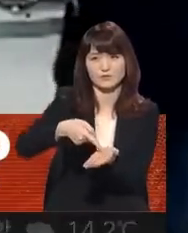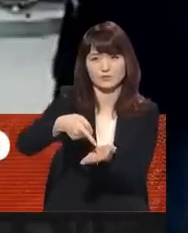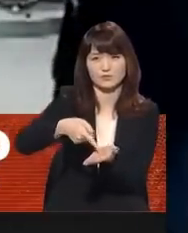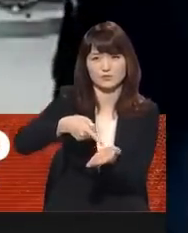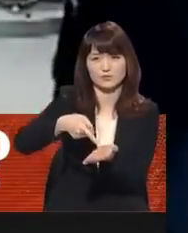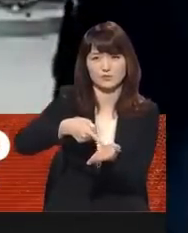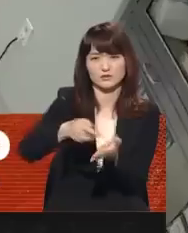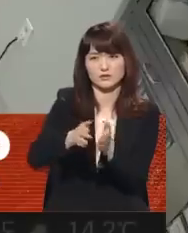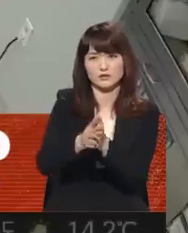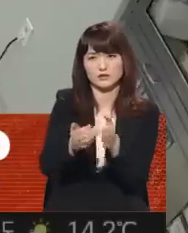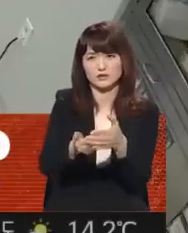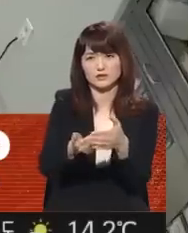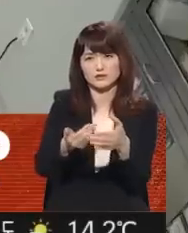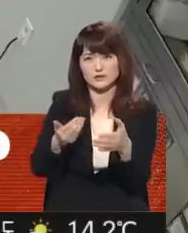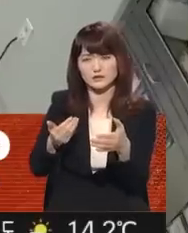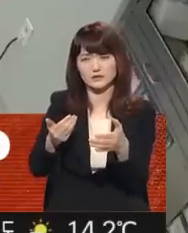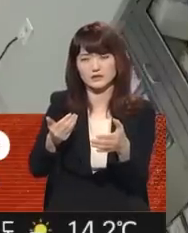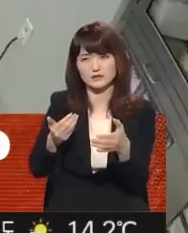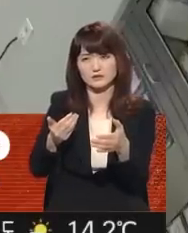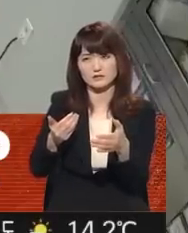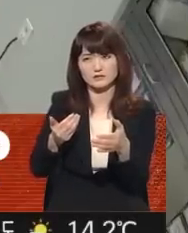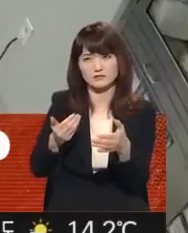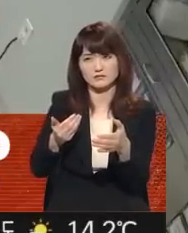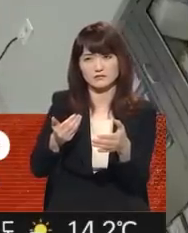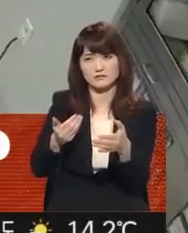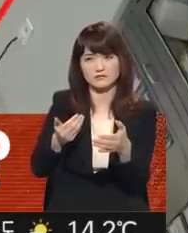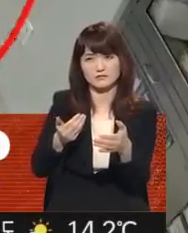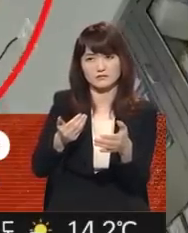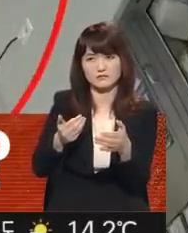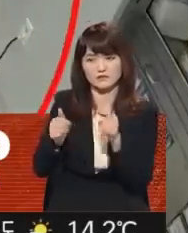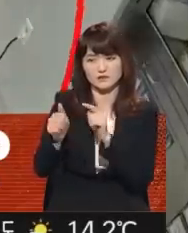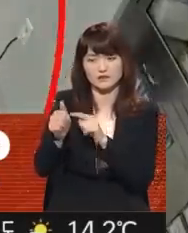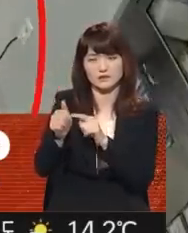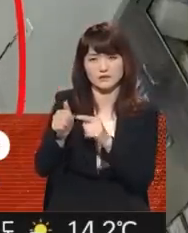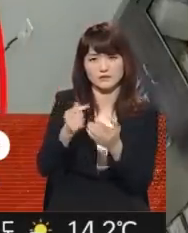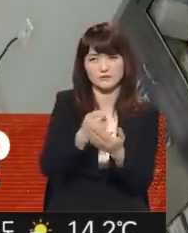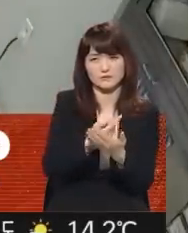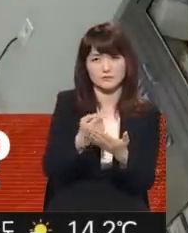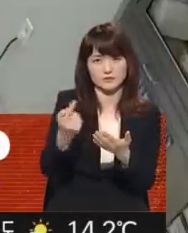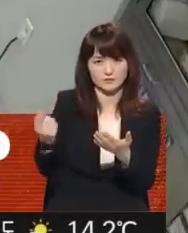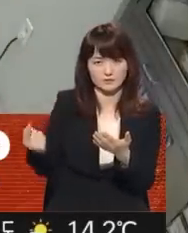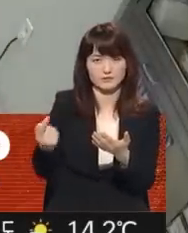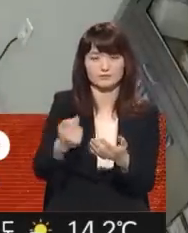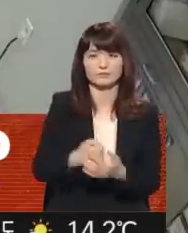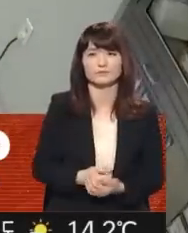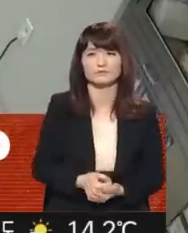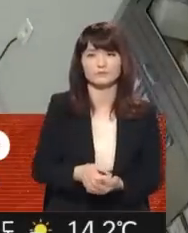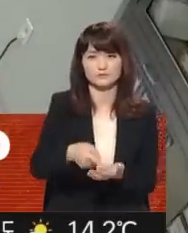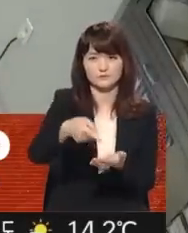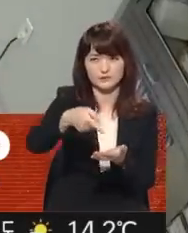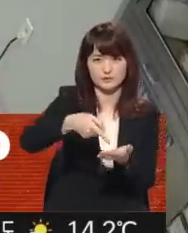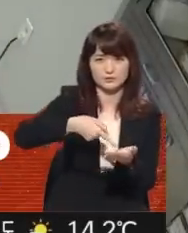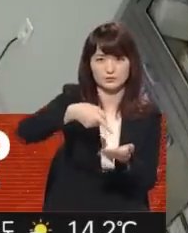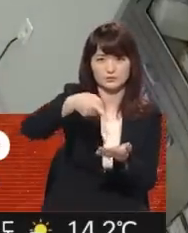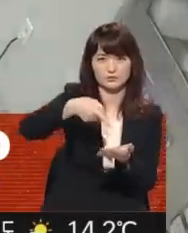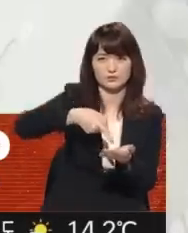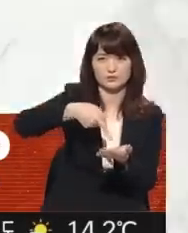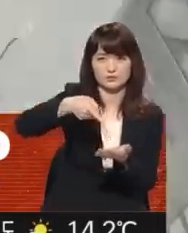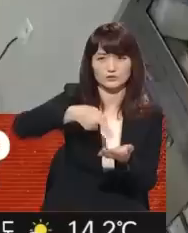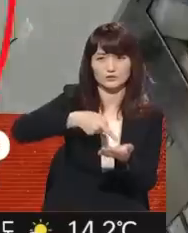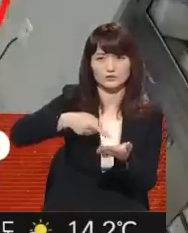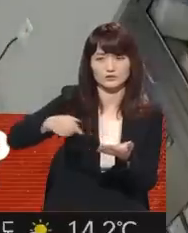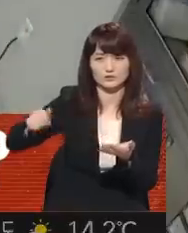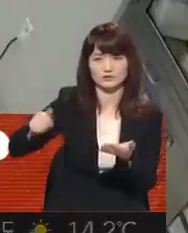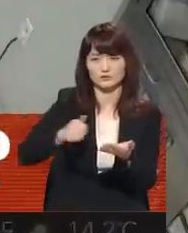전에 일단이 수술실을 나가고요 그런 뒤에 이제이 수술실을 수술하는 과정에서 여러 번 지금 보시는 것처럼